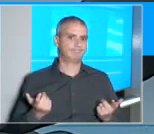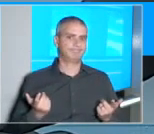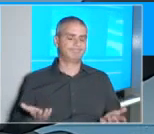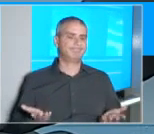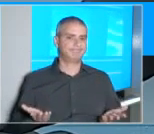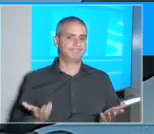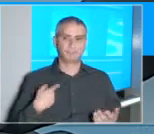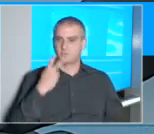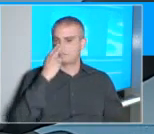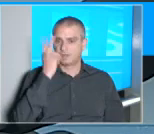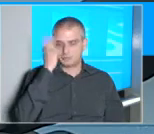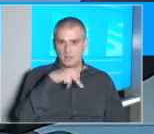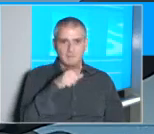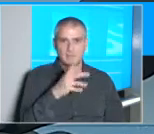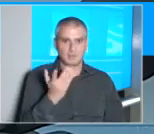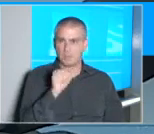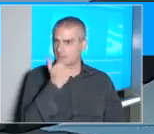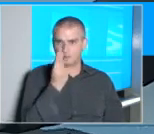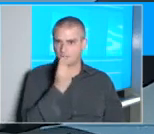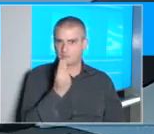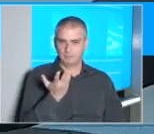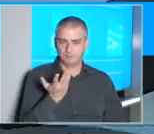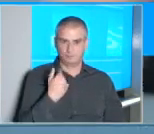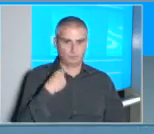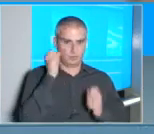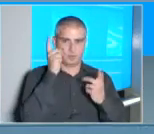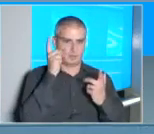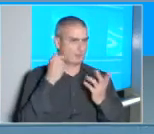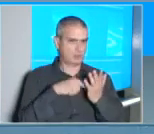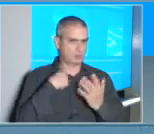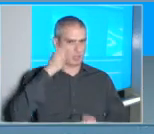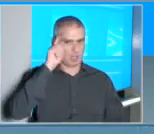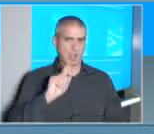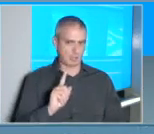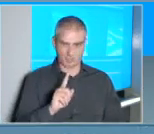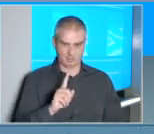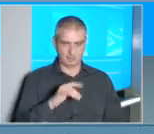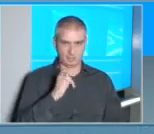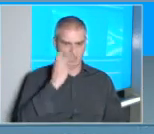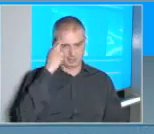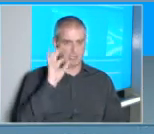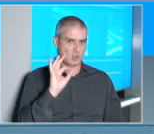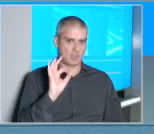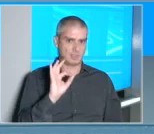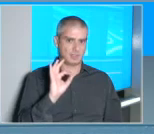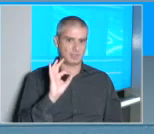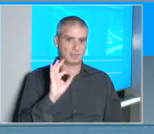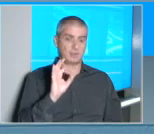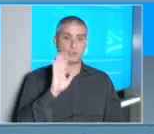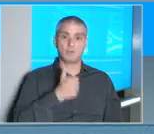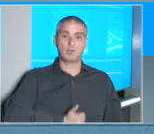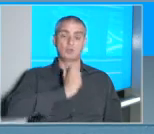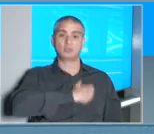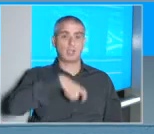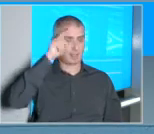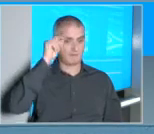ואני מנסה להבין ממך, אחד הדברים אגב שהופתעתי כי פשוט לא ידעתי, למרות שזה כן הגיוני בצורה מסוימת, זה שגם ראש עיריית